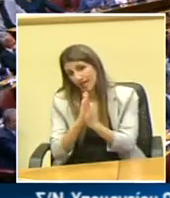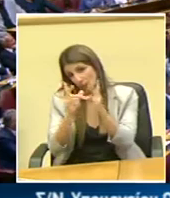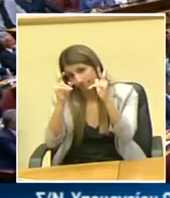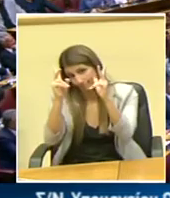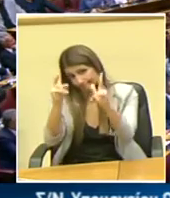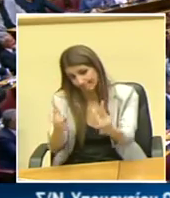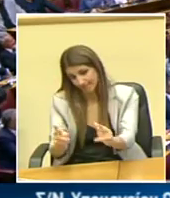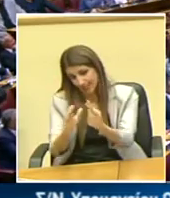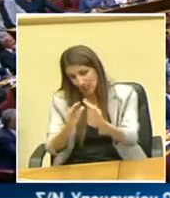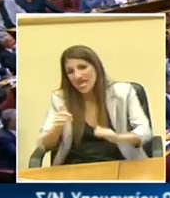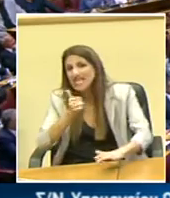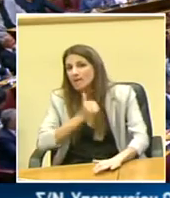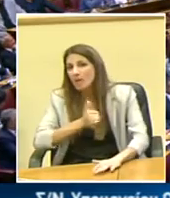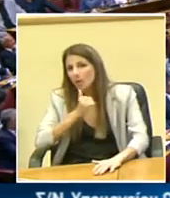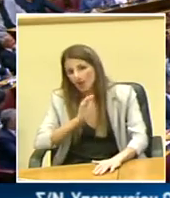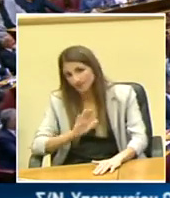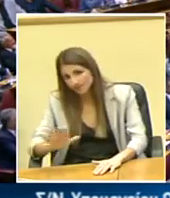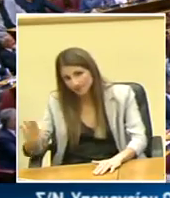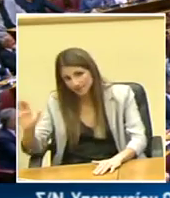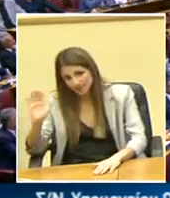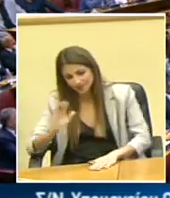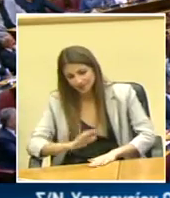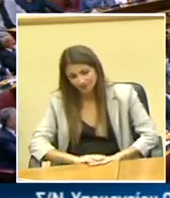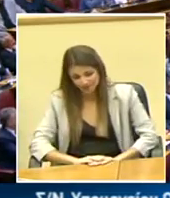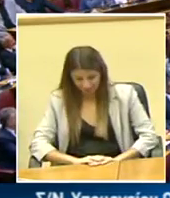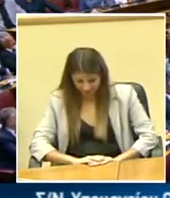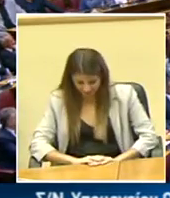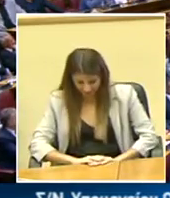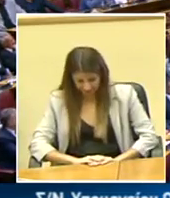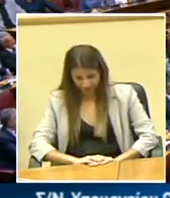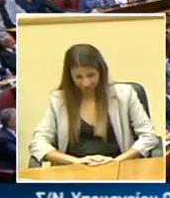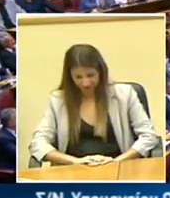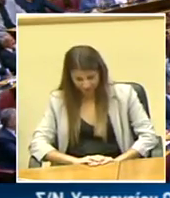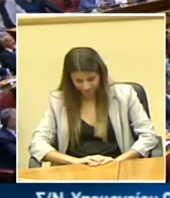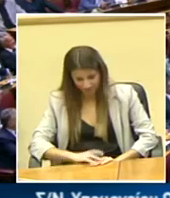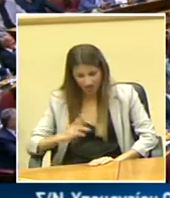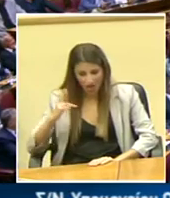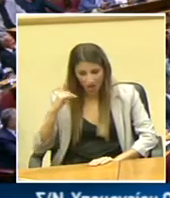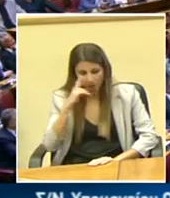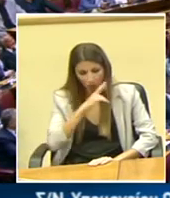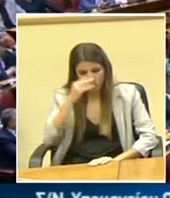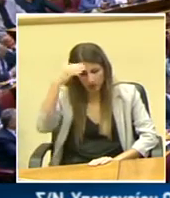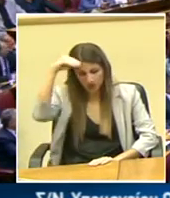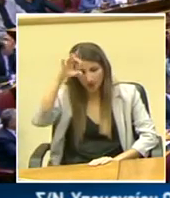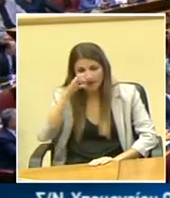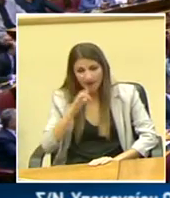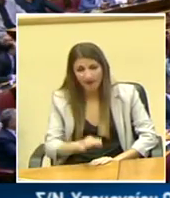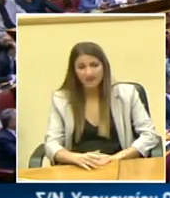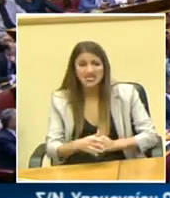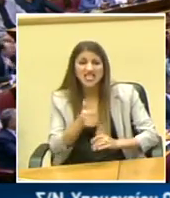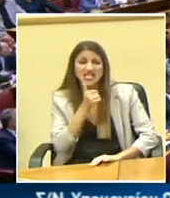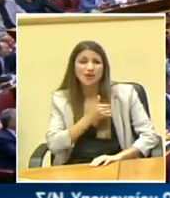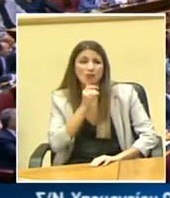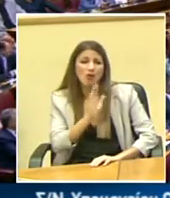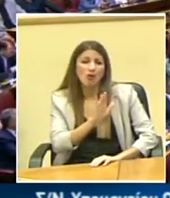Παρακαλώ, υπομονή. Υπομονή. Κάντε υπομονή. Μην παρεμβαίνετε. Κυρία Βούλτεψη. Ευκαιρία να μιλήσουμε και